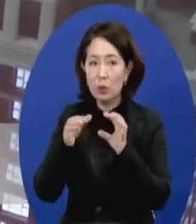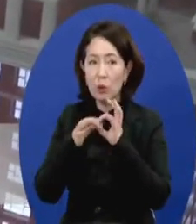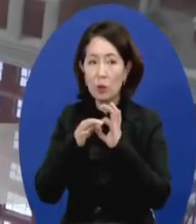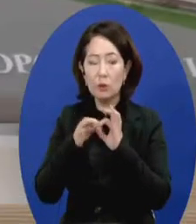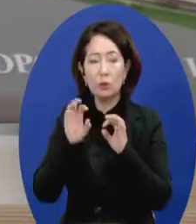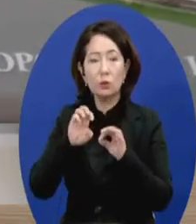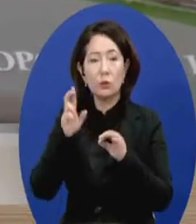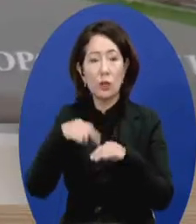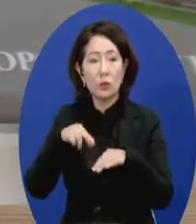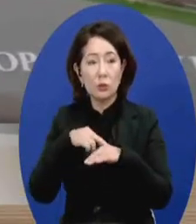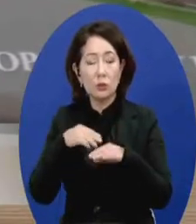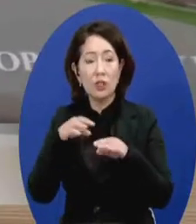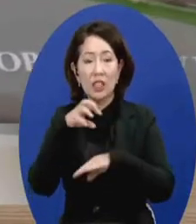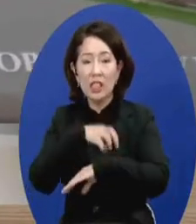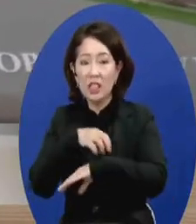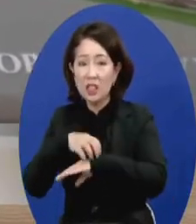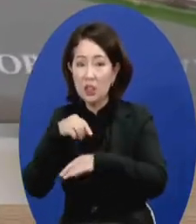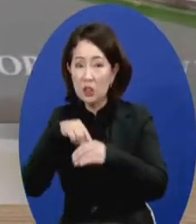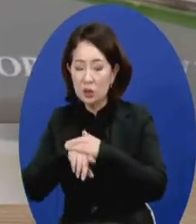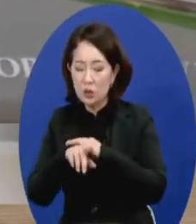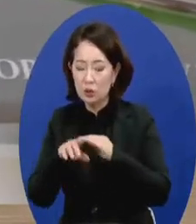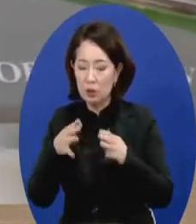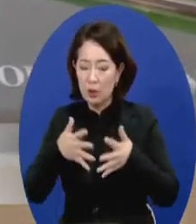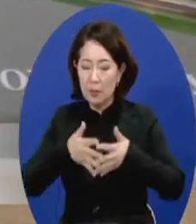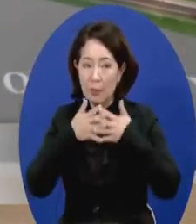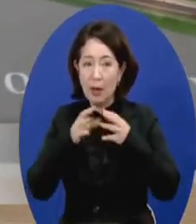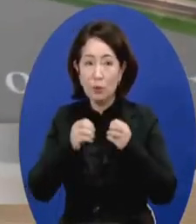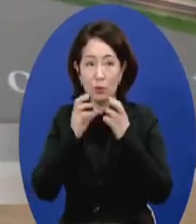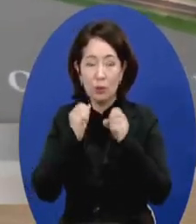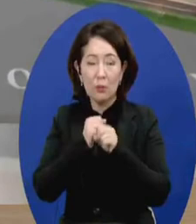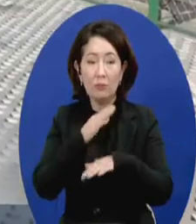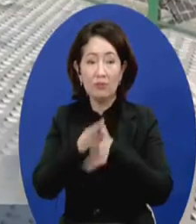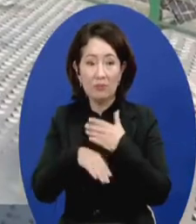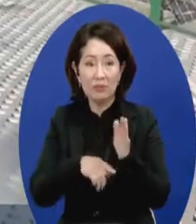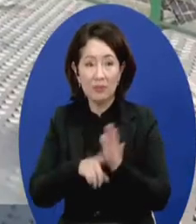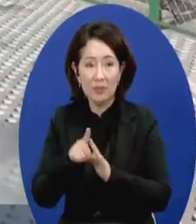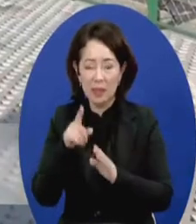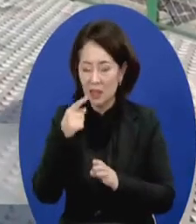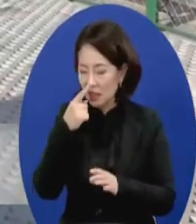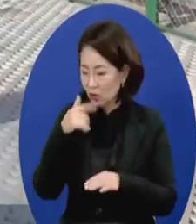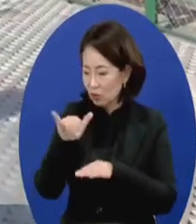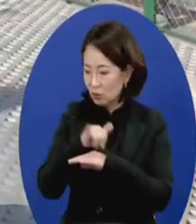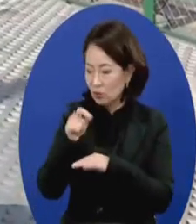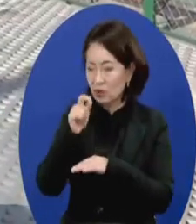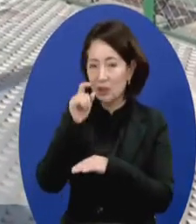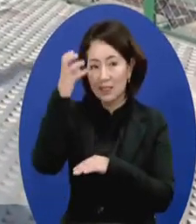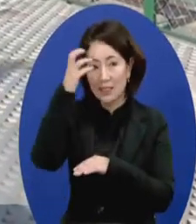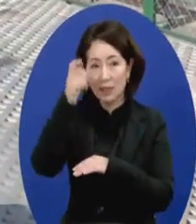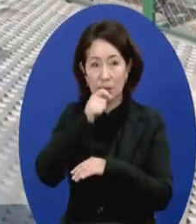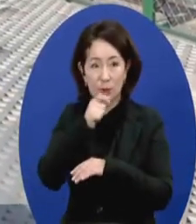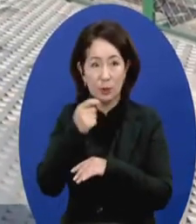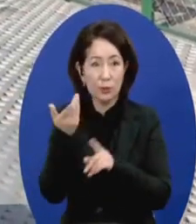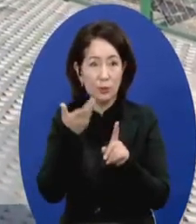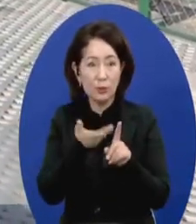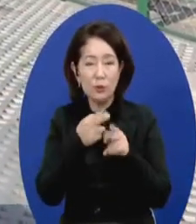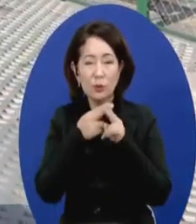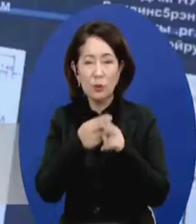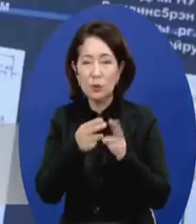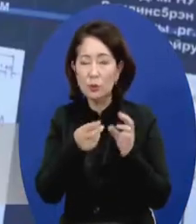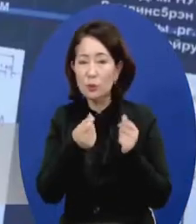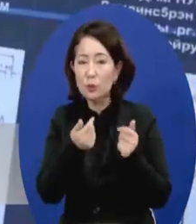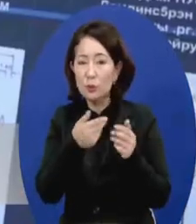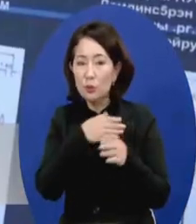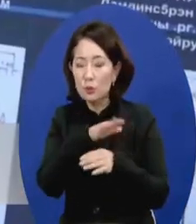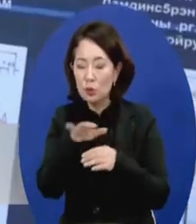зэрэгцээд Сүхбаатар дүүргийн гэр хорооллын дунд орон суусны бүтээн байгуулалтын ажил эхэлнэ. Бүгд найрамдахад ард улсын засгийн газрын буцалтгүй тусламжийн